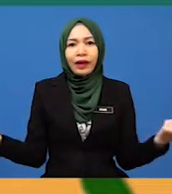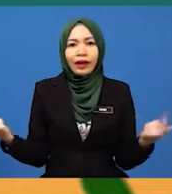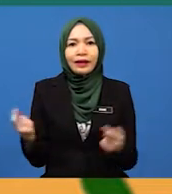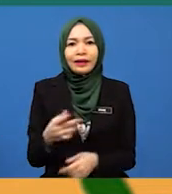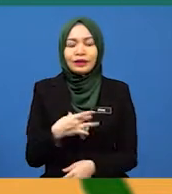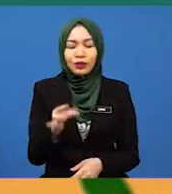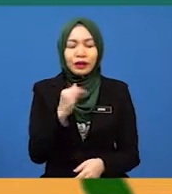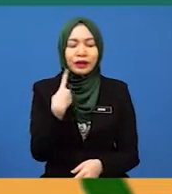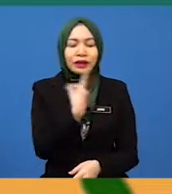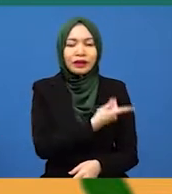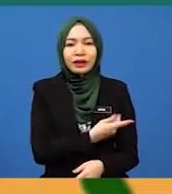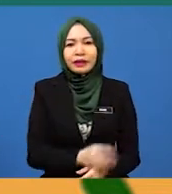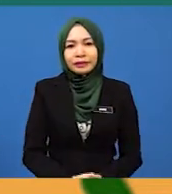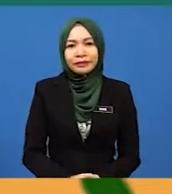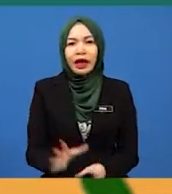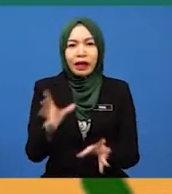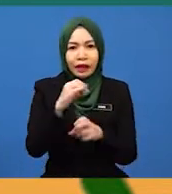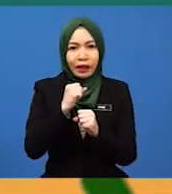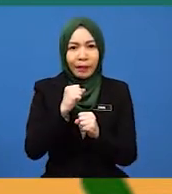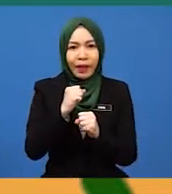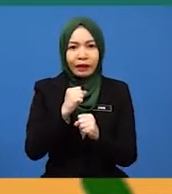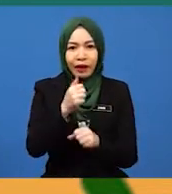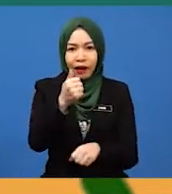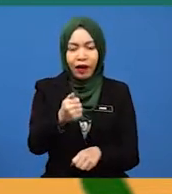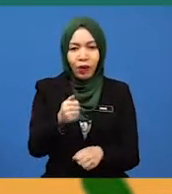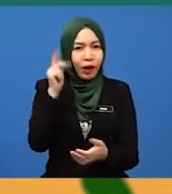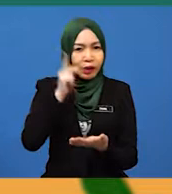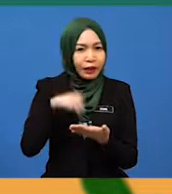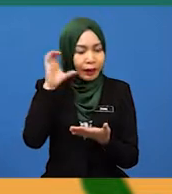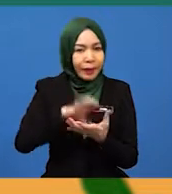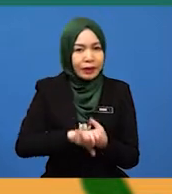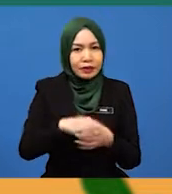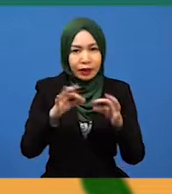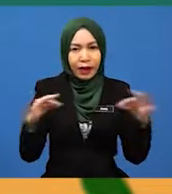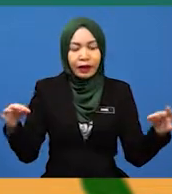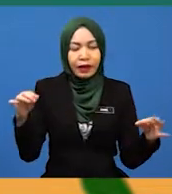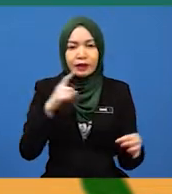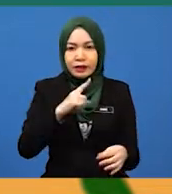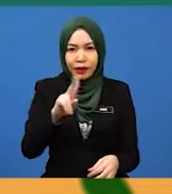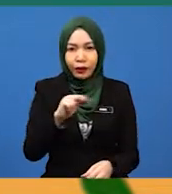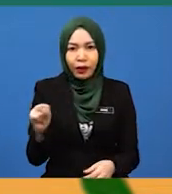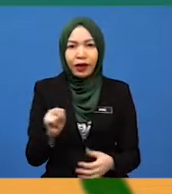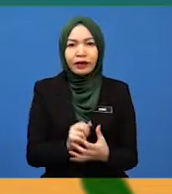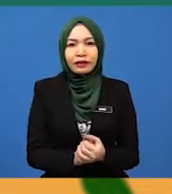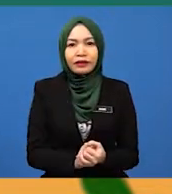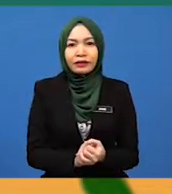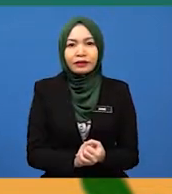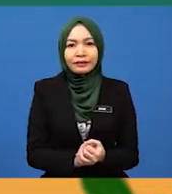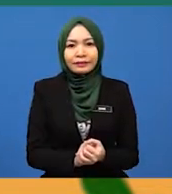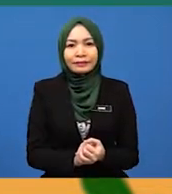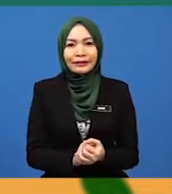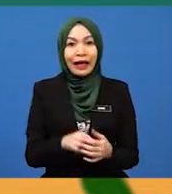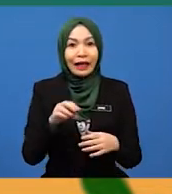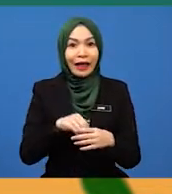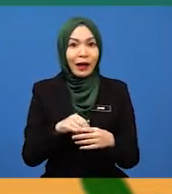Dapatkah murid-murid mengenal pasti ayat seruan dan mencatat kata seru dalam cerita Arnab